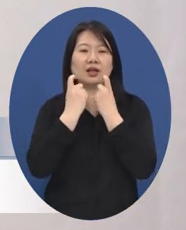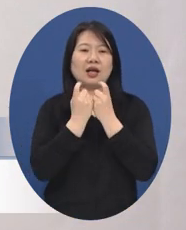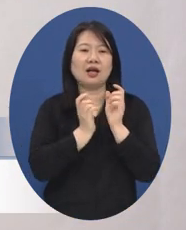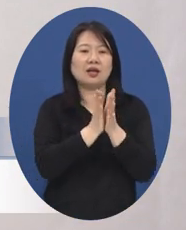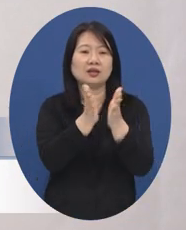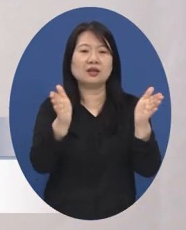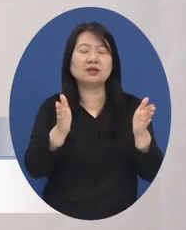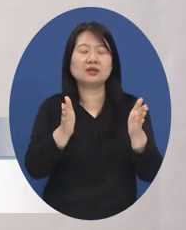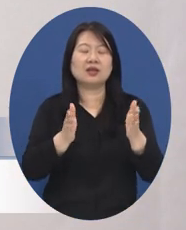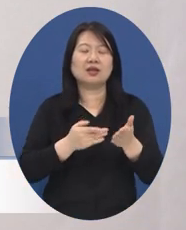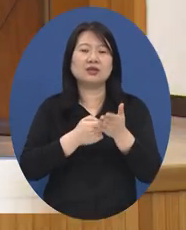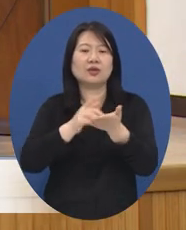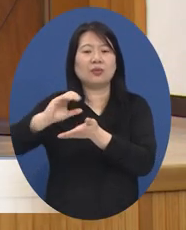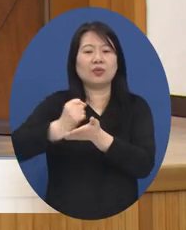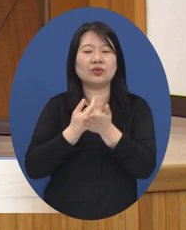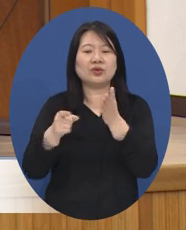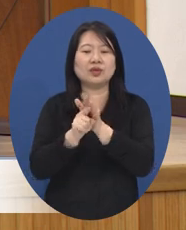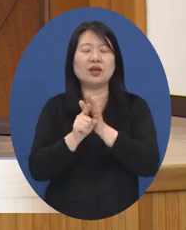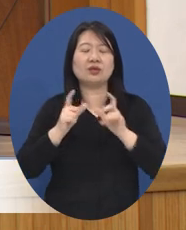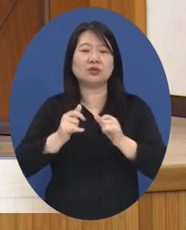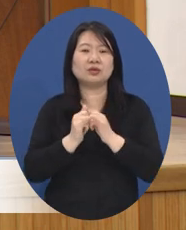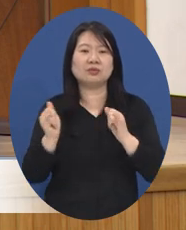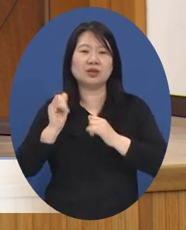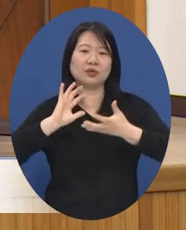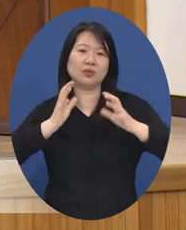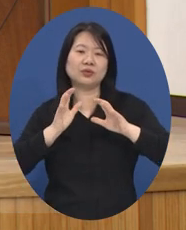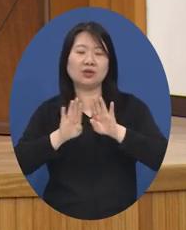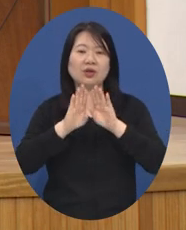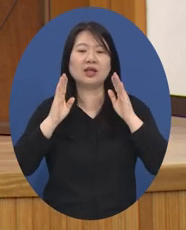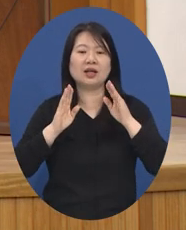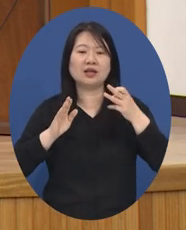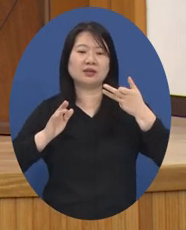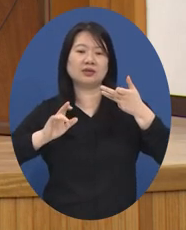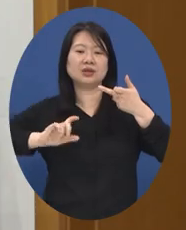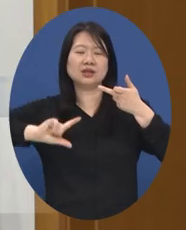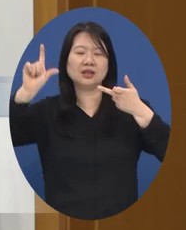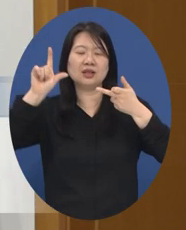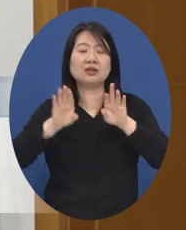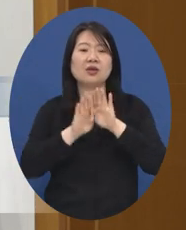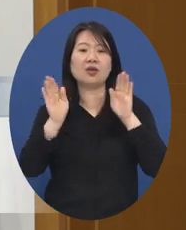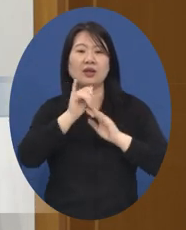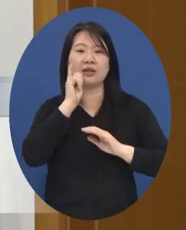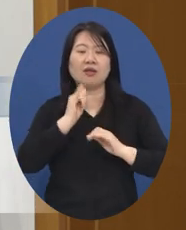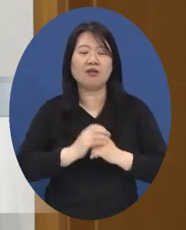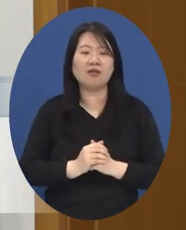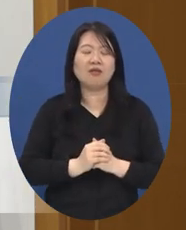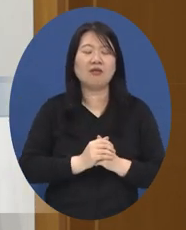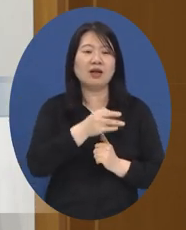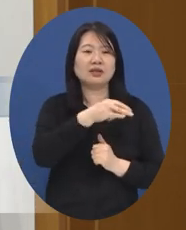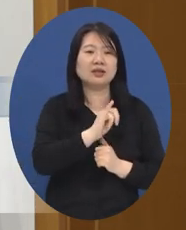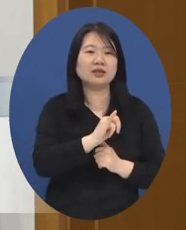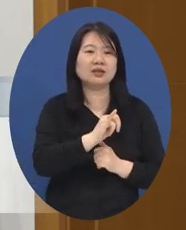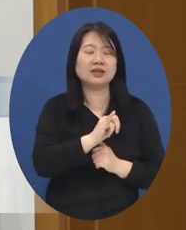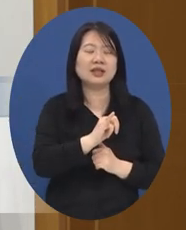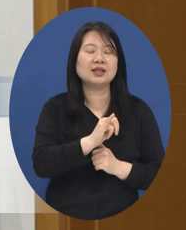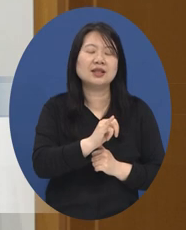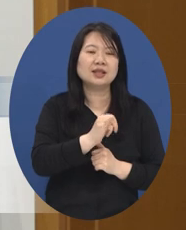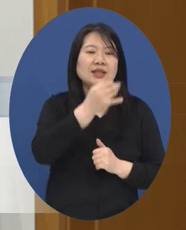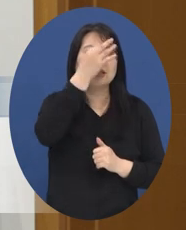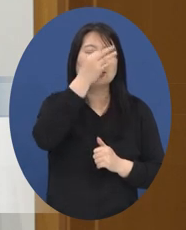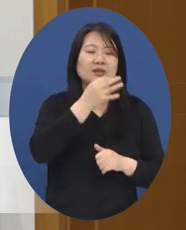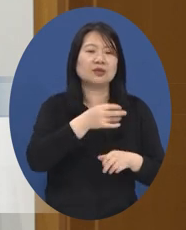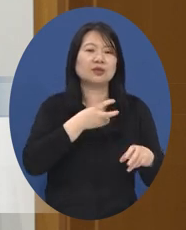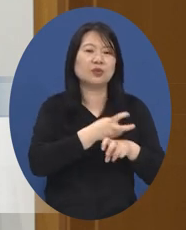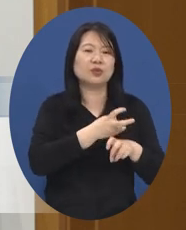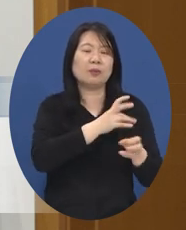위한 경기교통공사 설립 주민공청회가 지난 17일 열렸습니다. 신교통수단의 도입, 신기술 개발